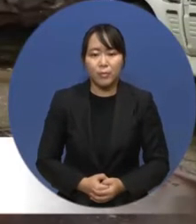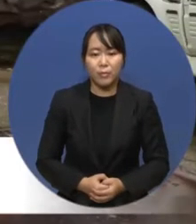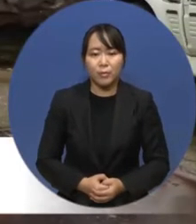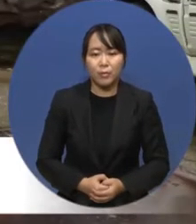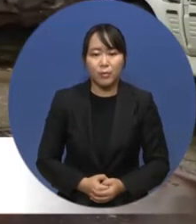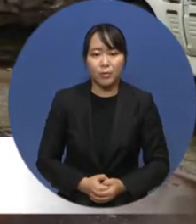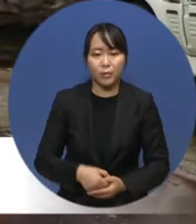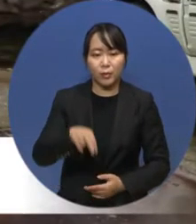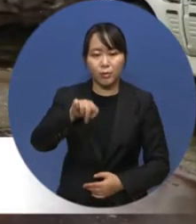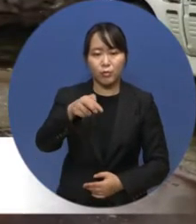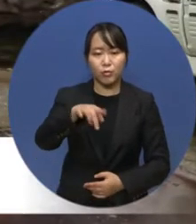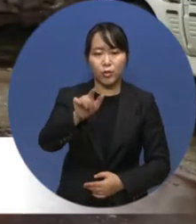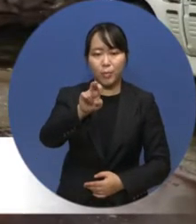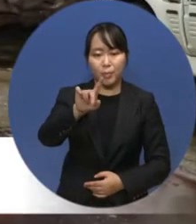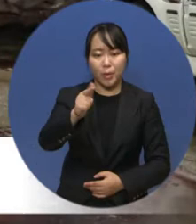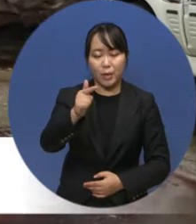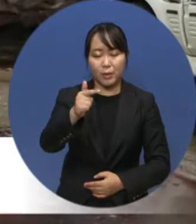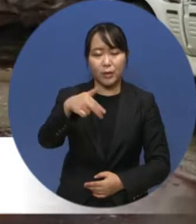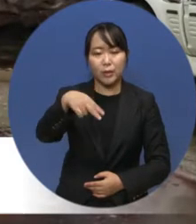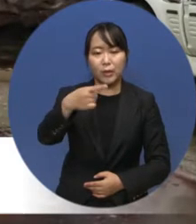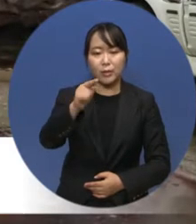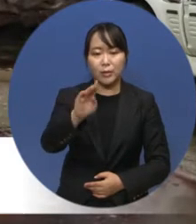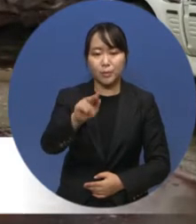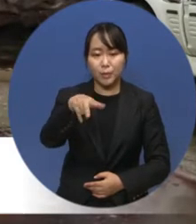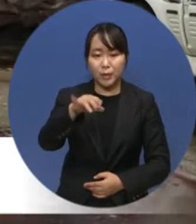순천만 습지는 연안과 내륙이